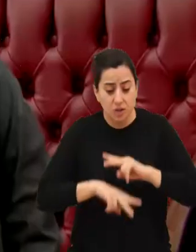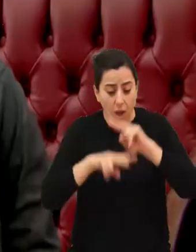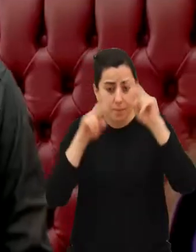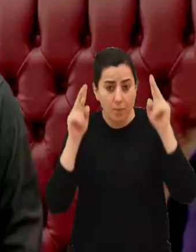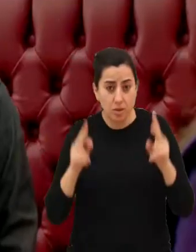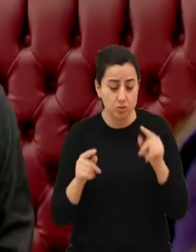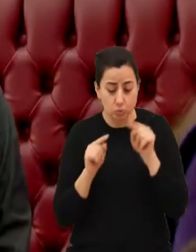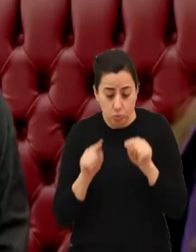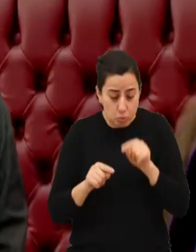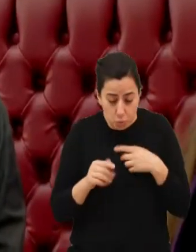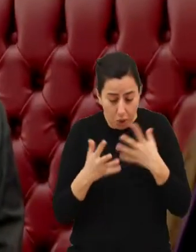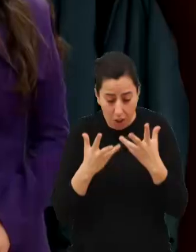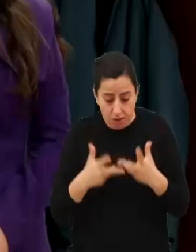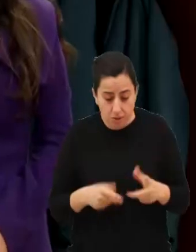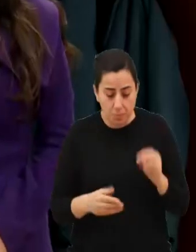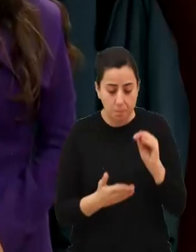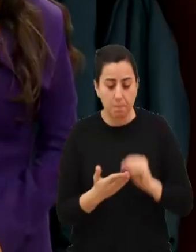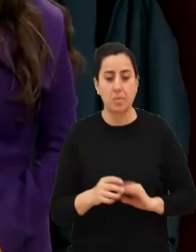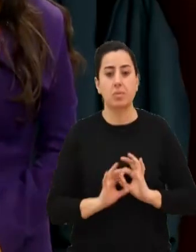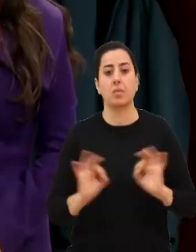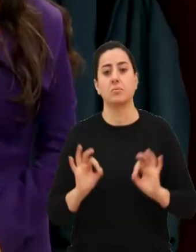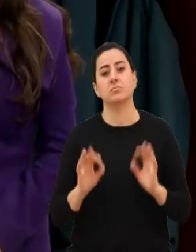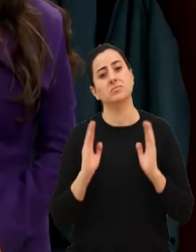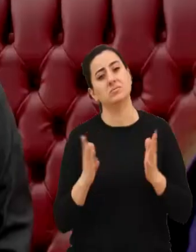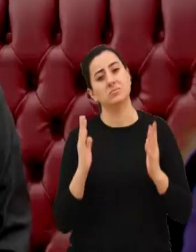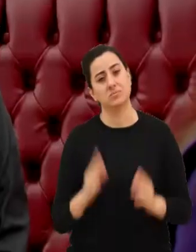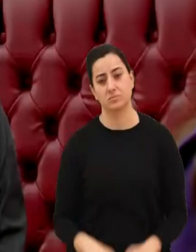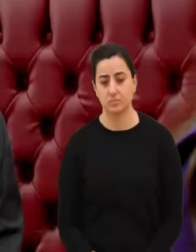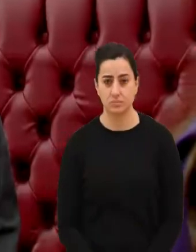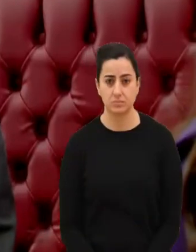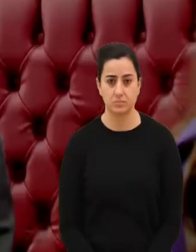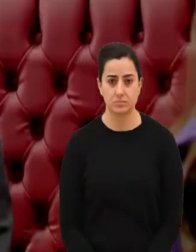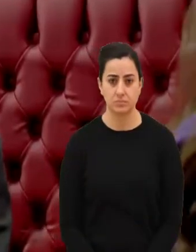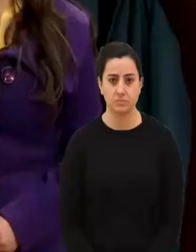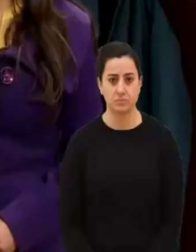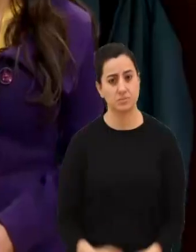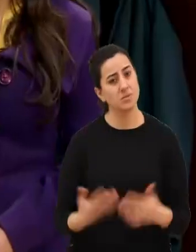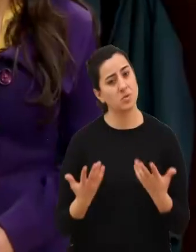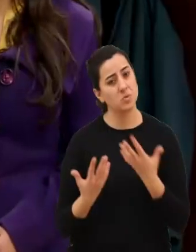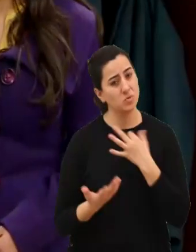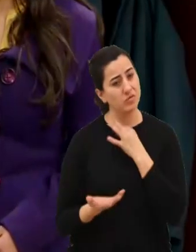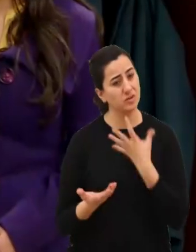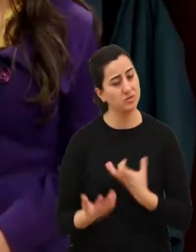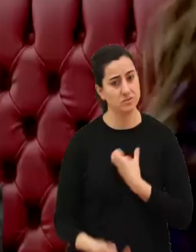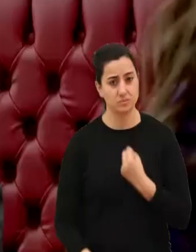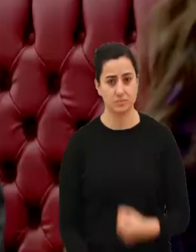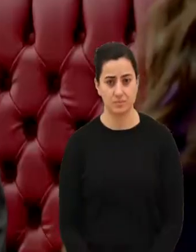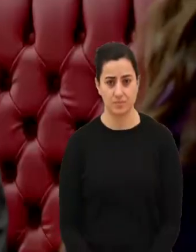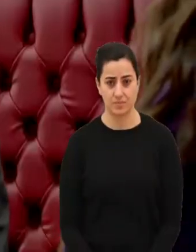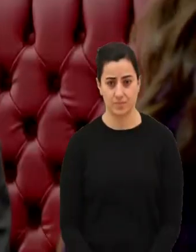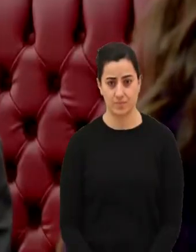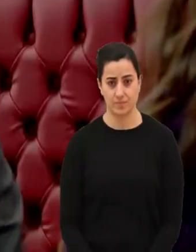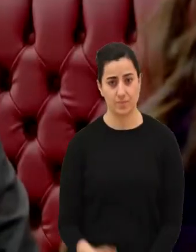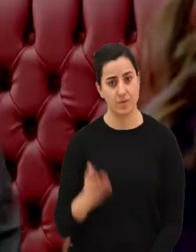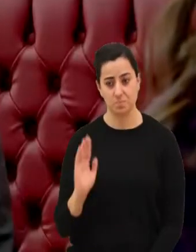kadar anasını, danasını, ninesini, hepsini, emmisini öğrendim atların ya komiserim. Nasıl böyle bir şey olabilir ya? Yazık adam anasını, danasını, manasını